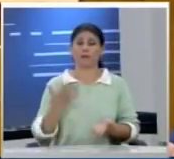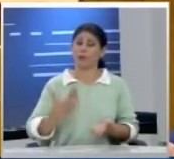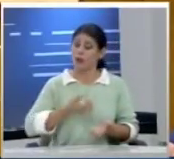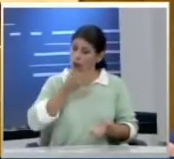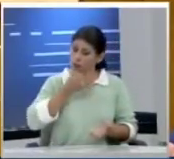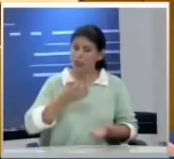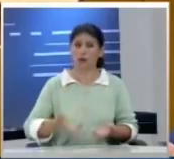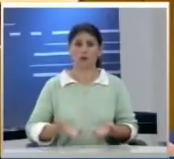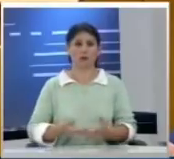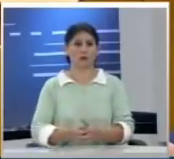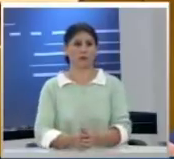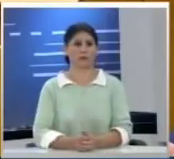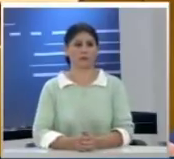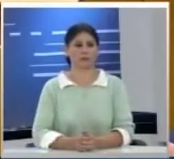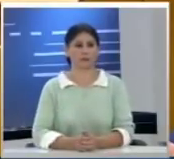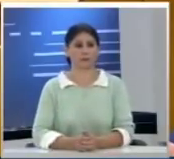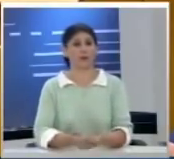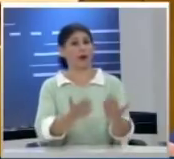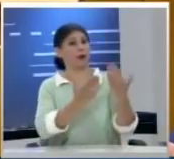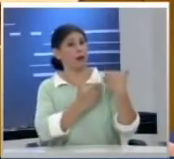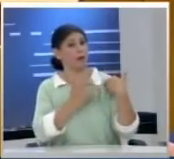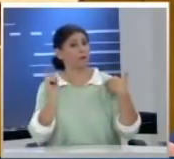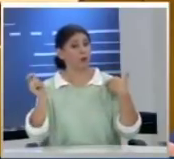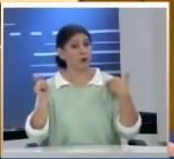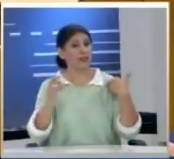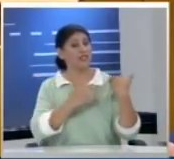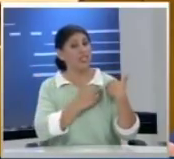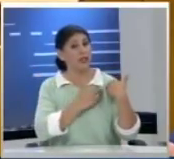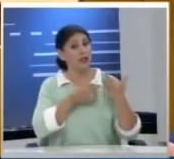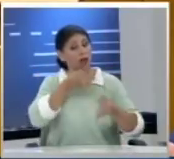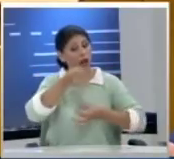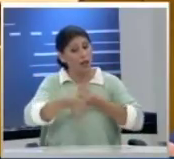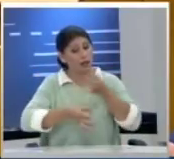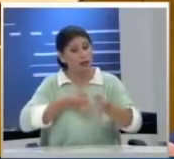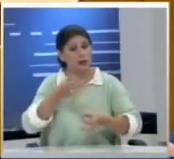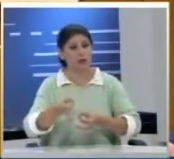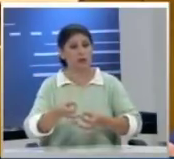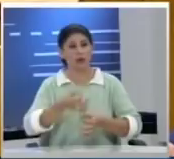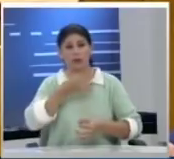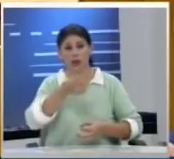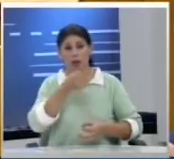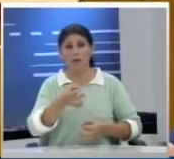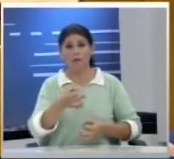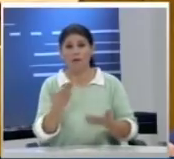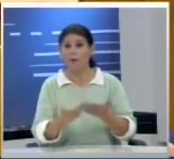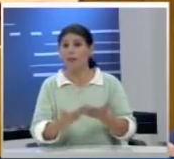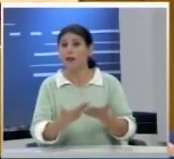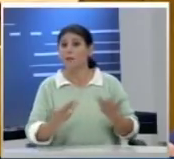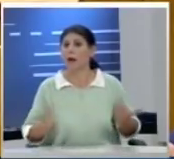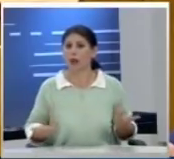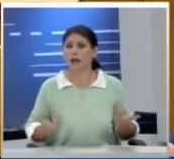λόγο. Να αναλάβουν την πολιτική ευθύνη και να εξηγήσουν, να μιλήσουν, να πούν τα επιχειρήματά